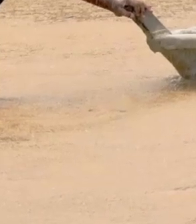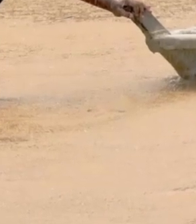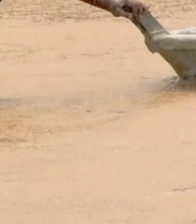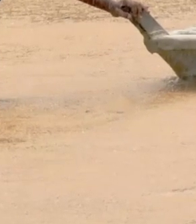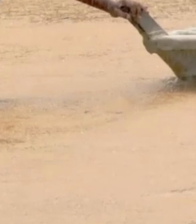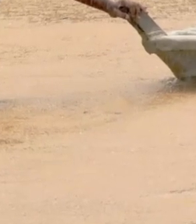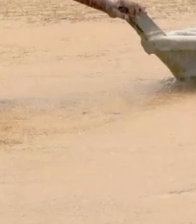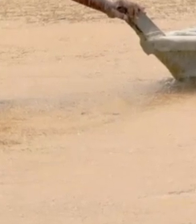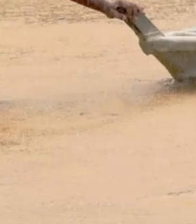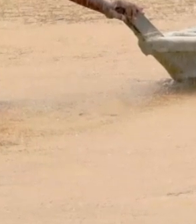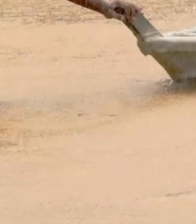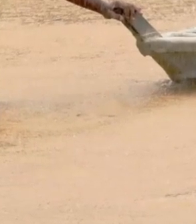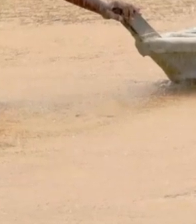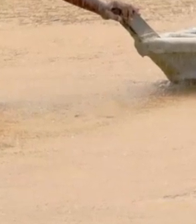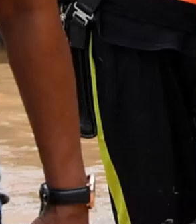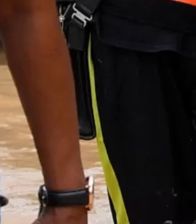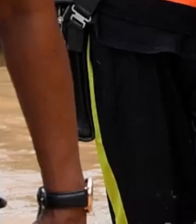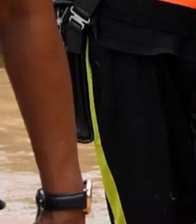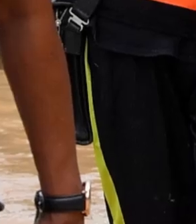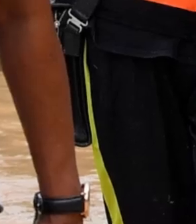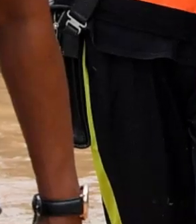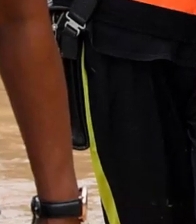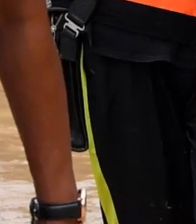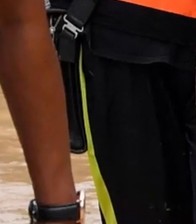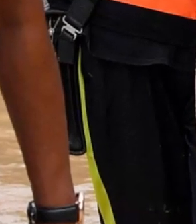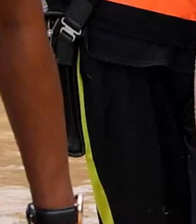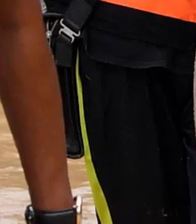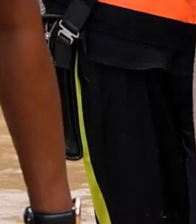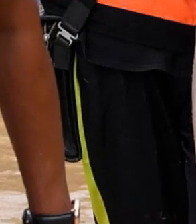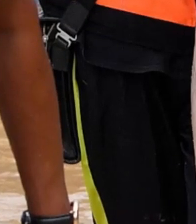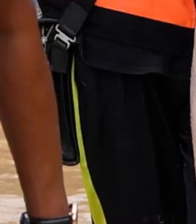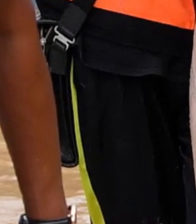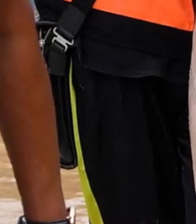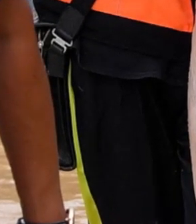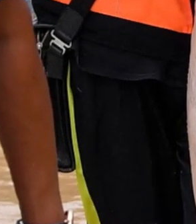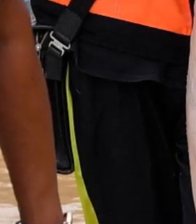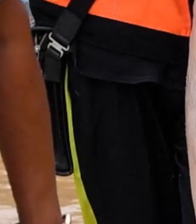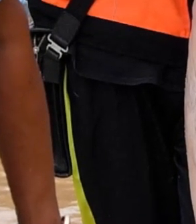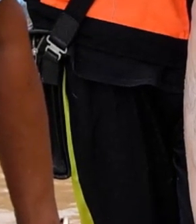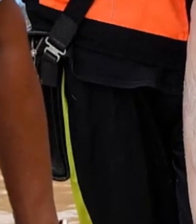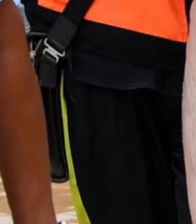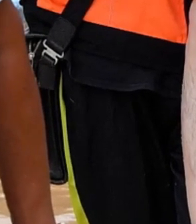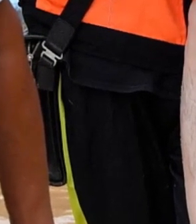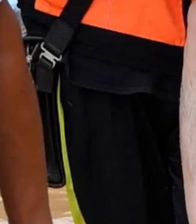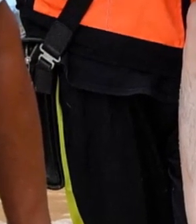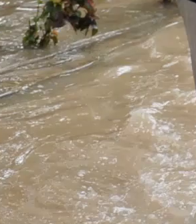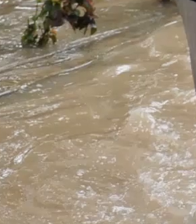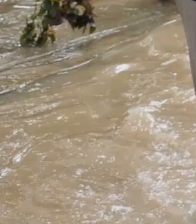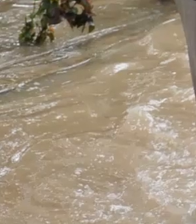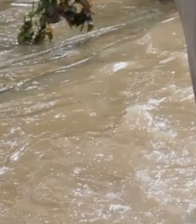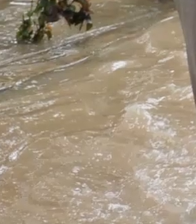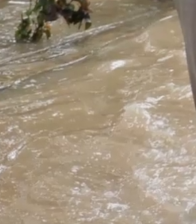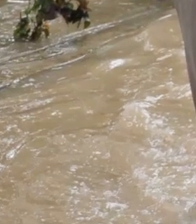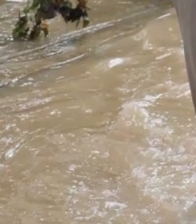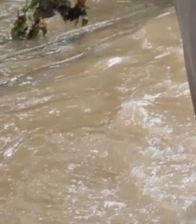bagi memastikan segala bantuan ini diproses dan sampai ke tangan mangsa secepat mungkin kementerian keuangan Dalam Kelam